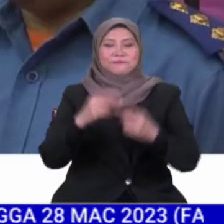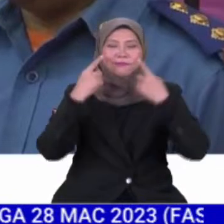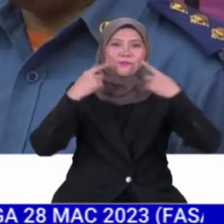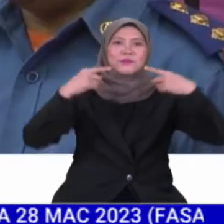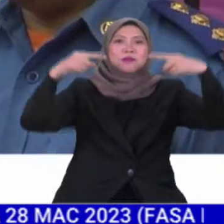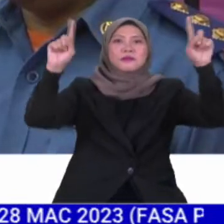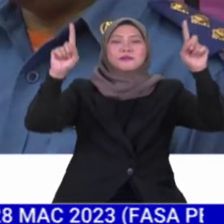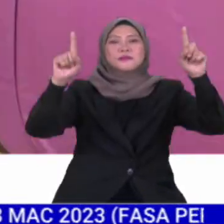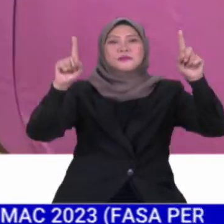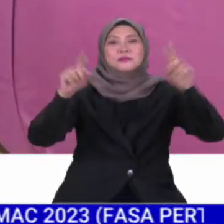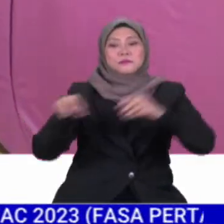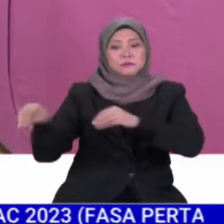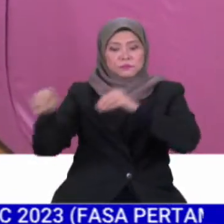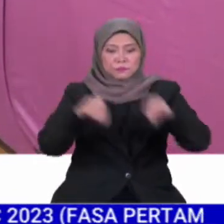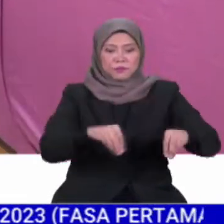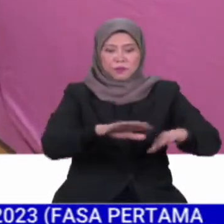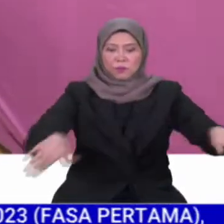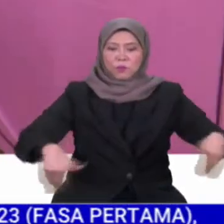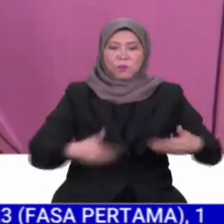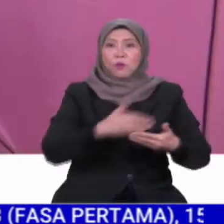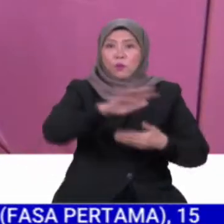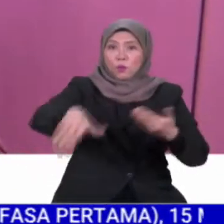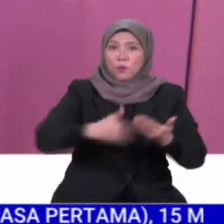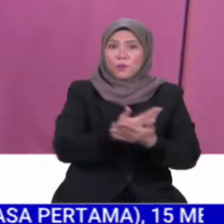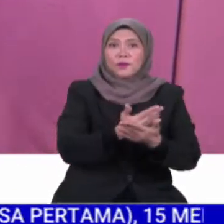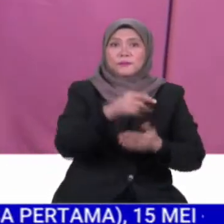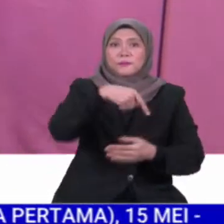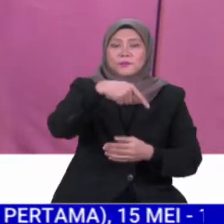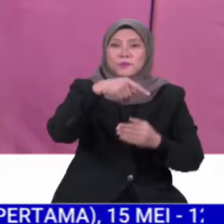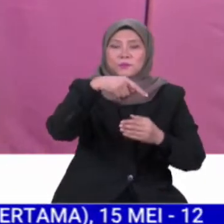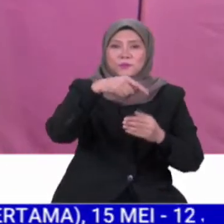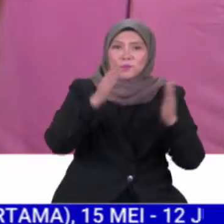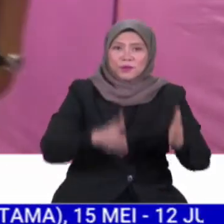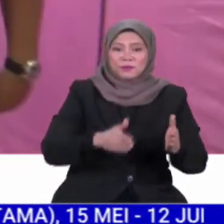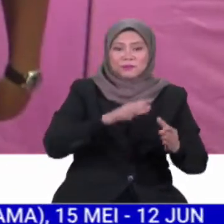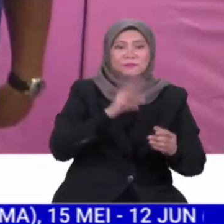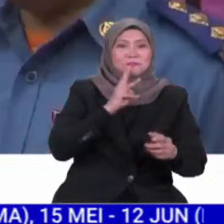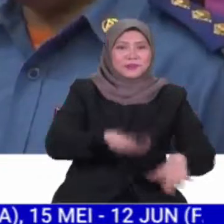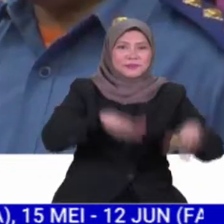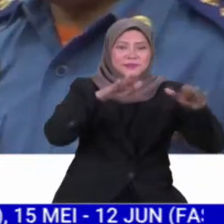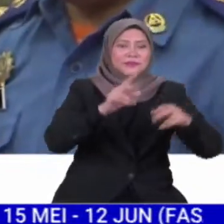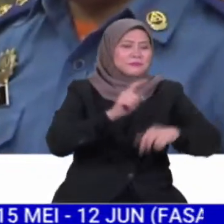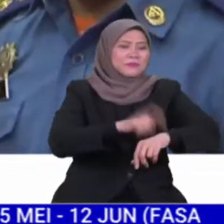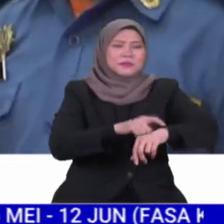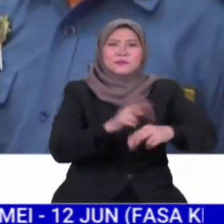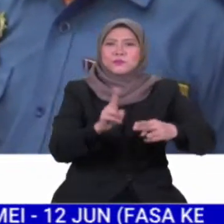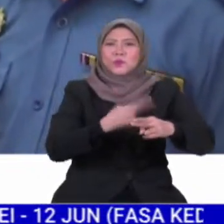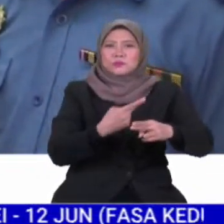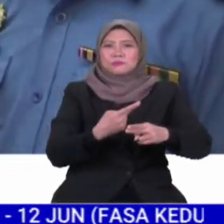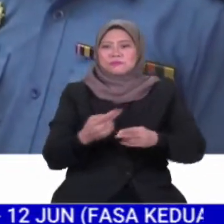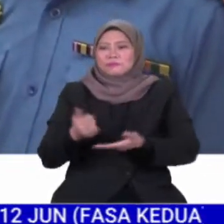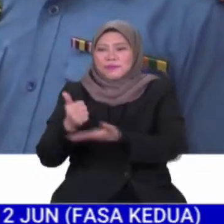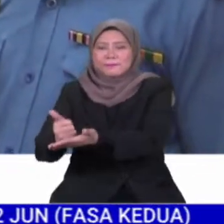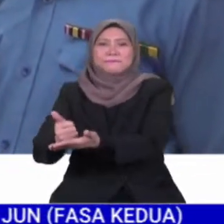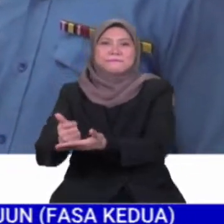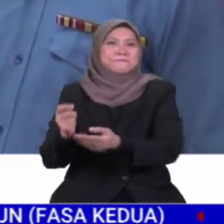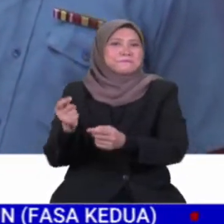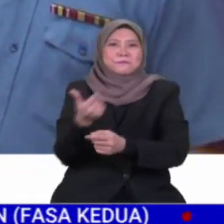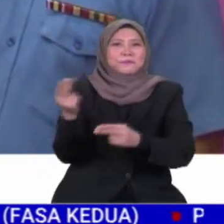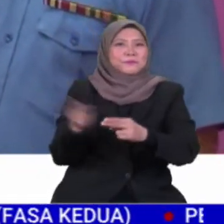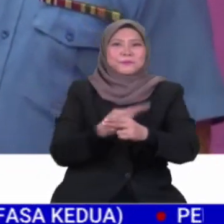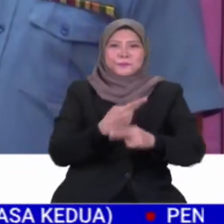berjaya menempatkan kesemua mangsa banjir ini dalam tempoh yang singkat. Mungkin Cik Farid, daripada segi bantuan